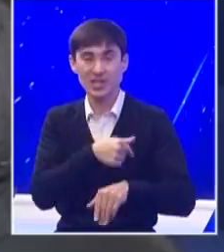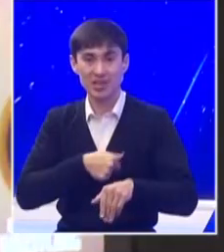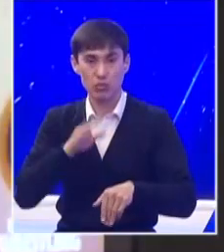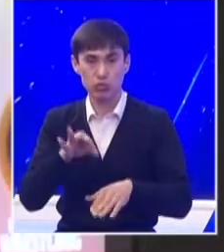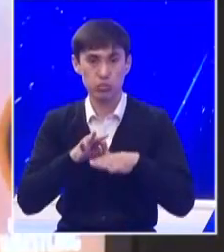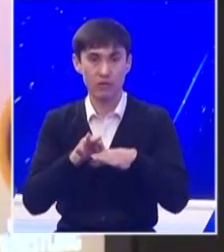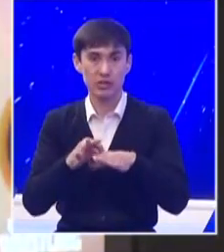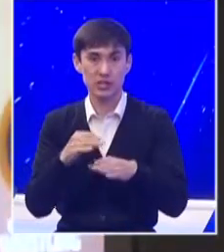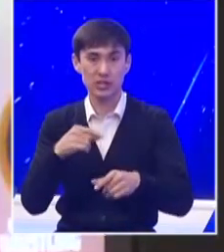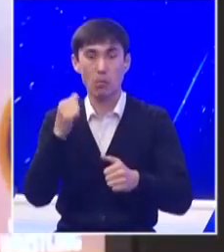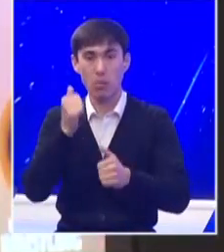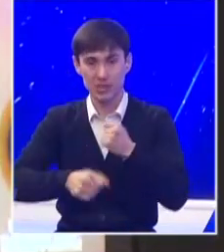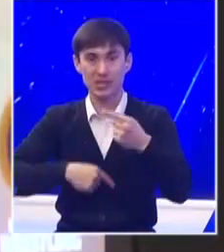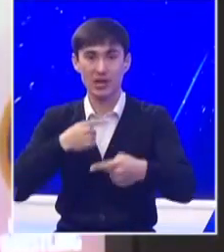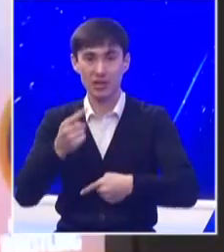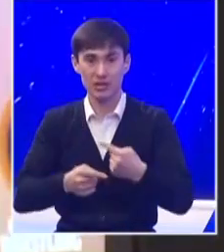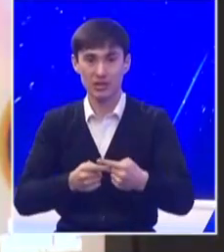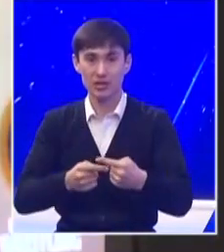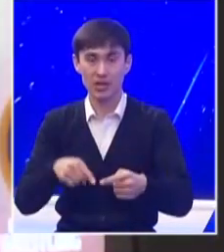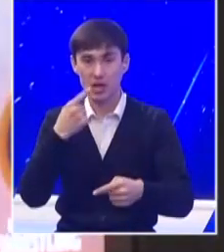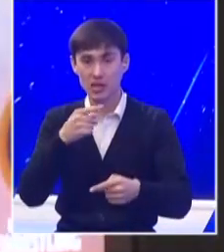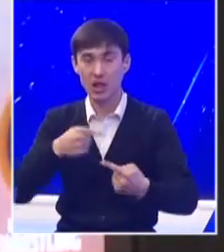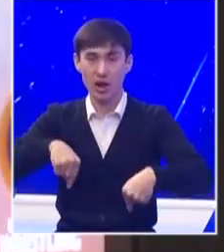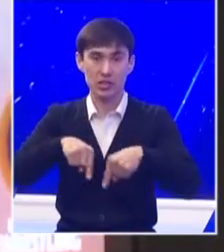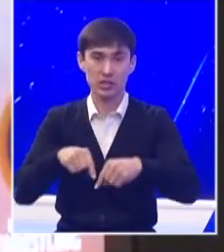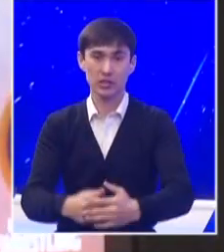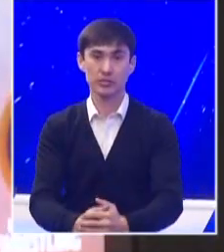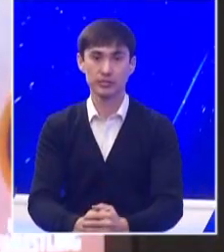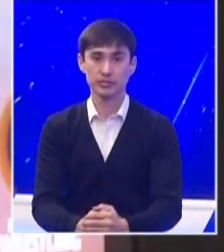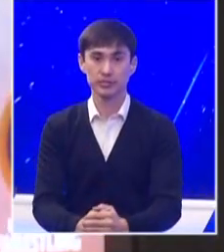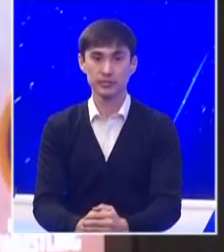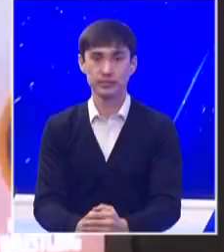будут проводиться уже на постоянной основе, резюмировали организаторы.